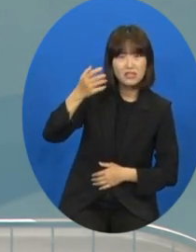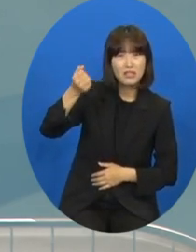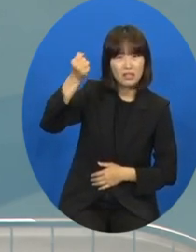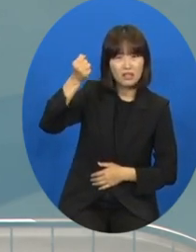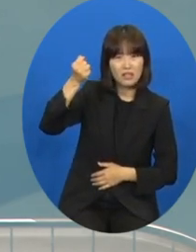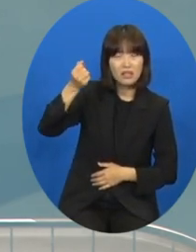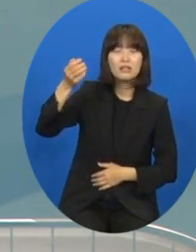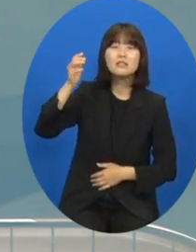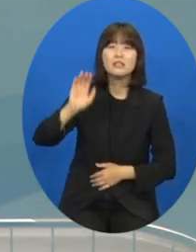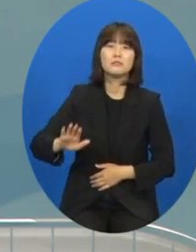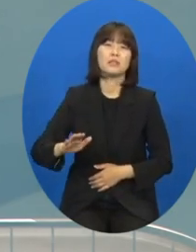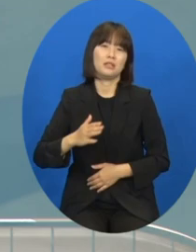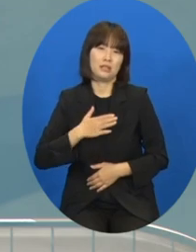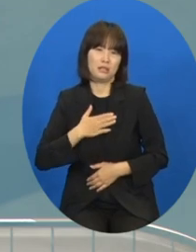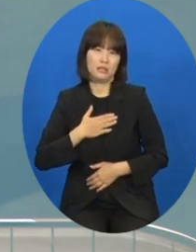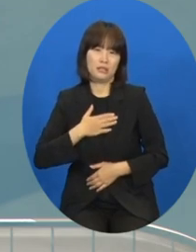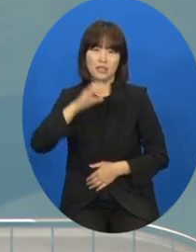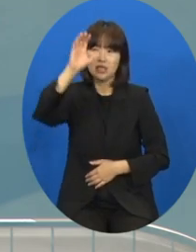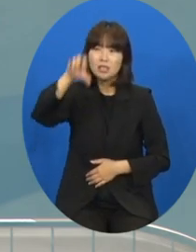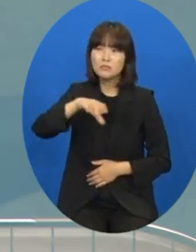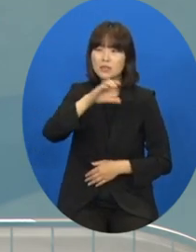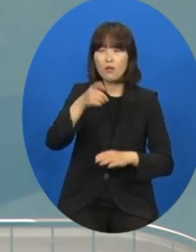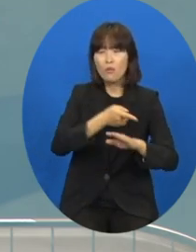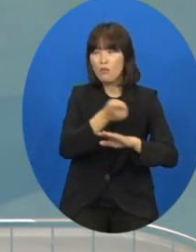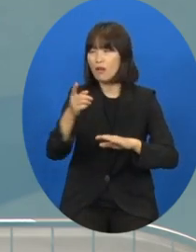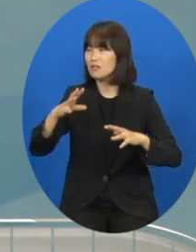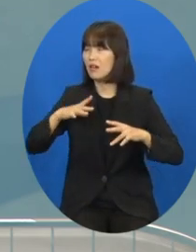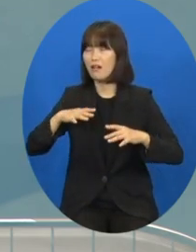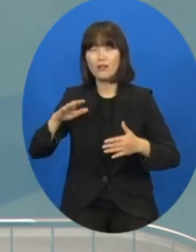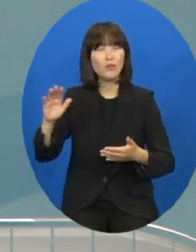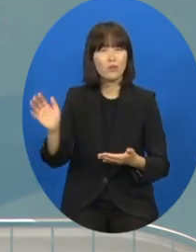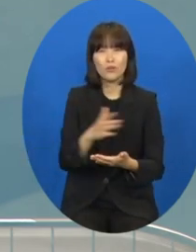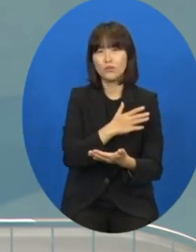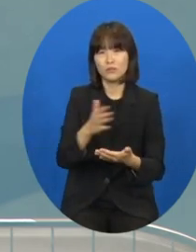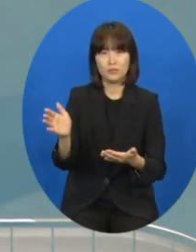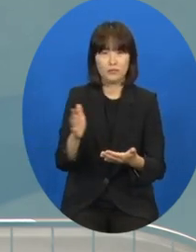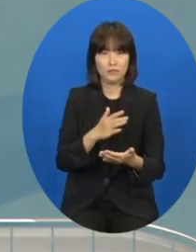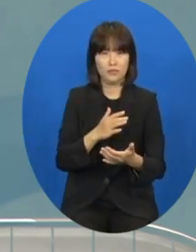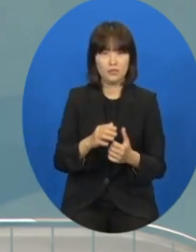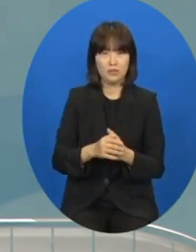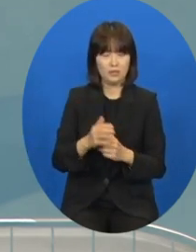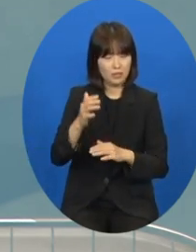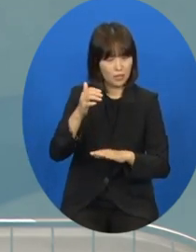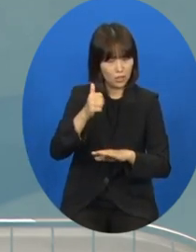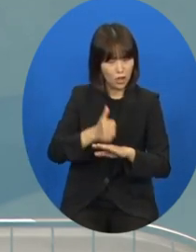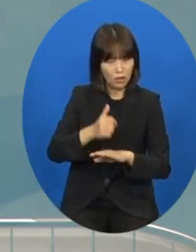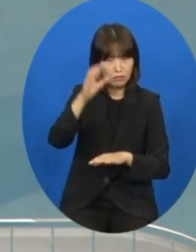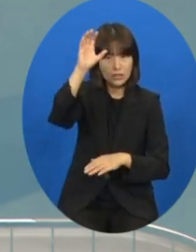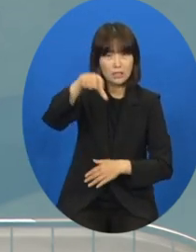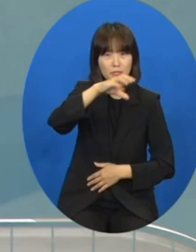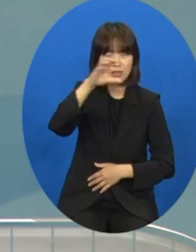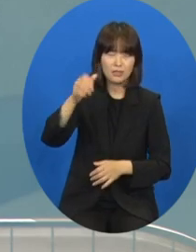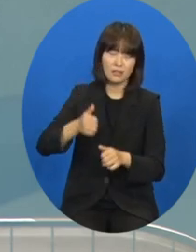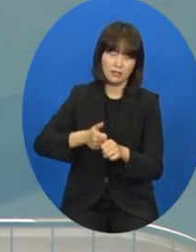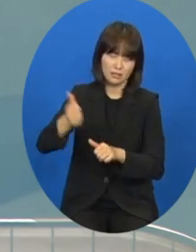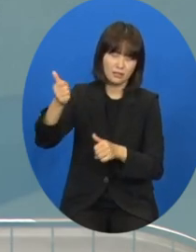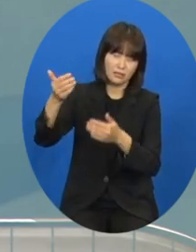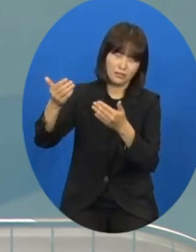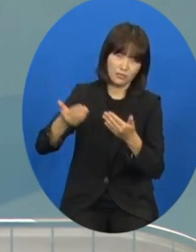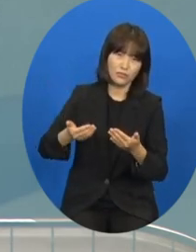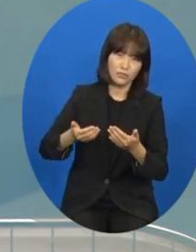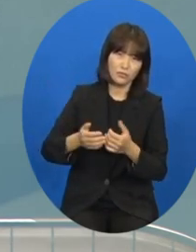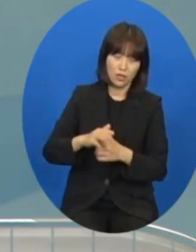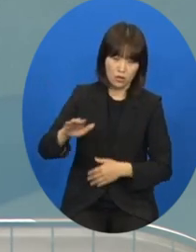나는 십자가 외에는 자랑할 게 없어요. 결국은 십자가가 승리하니까, 결국은